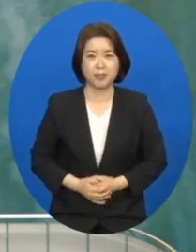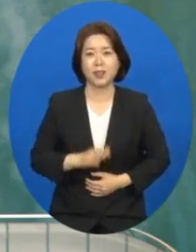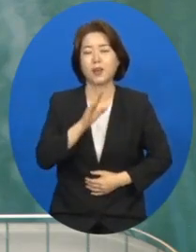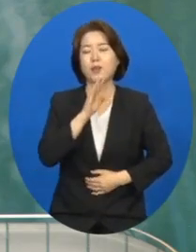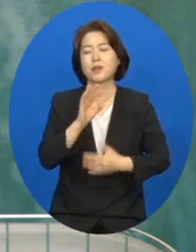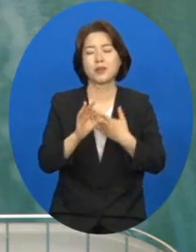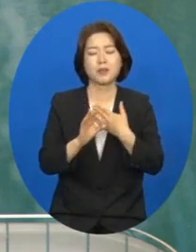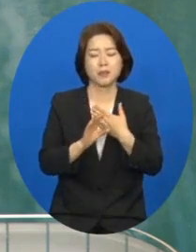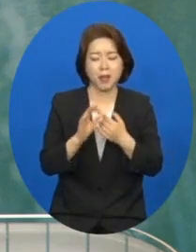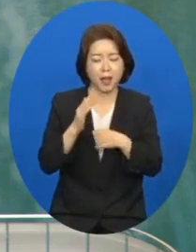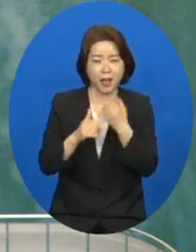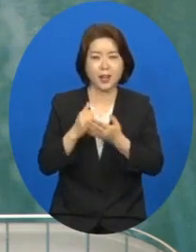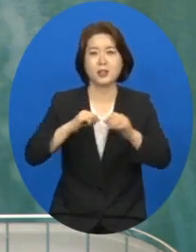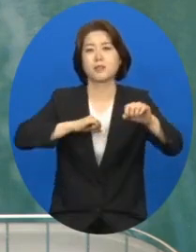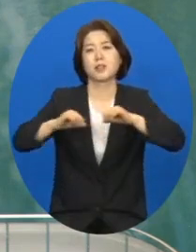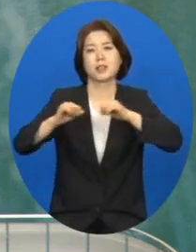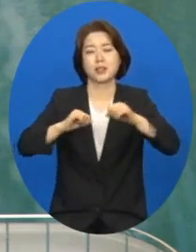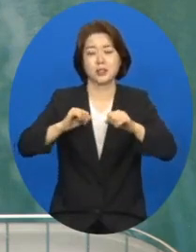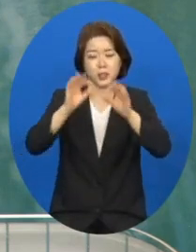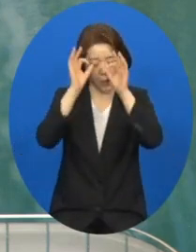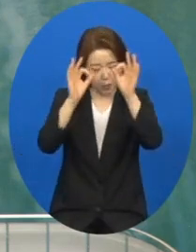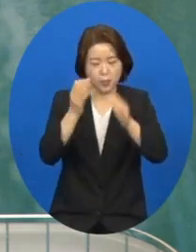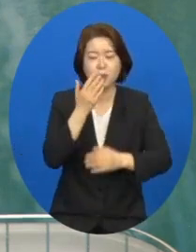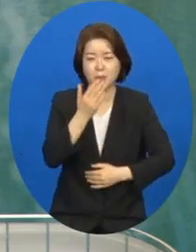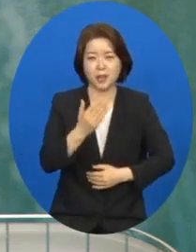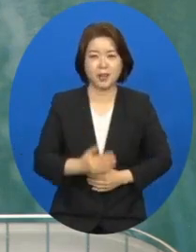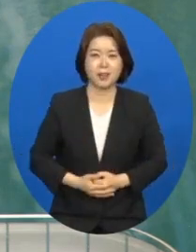정말 하나님께서 일하시는 것이 보이는 것이에요.